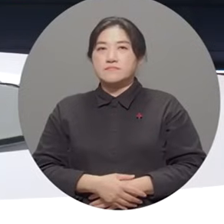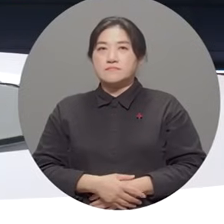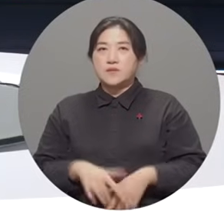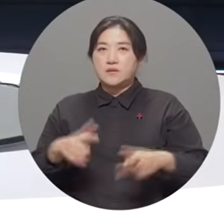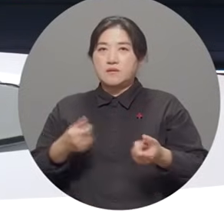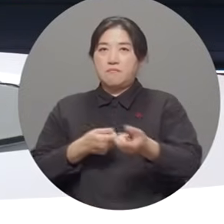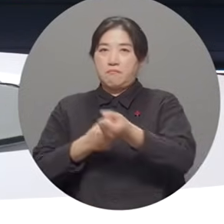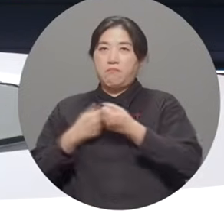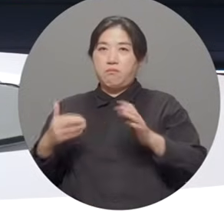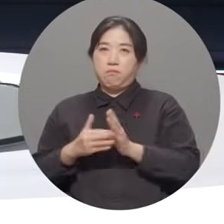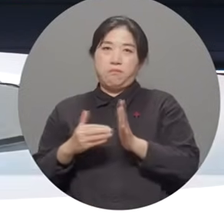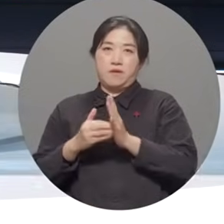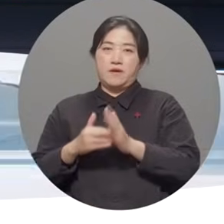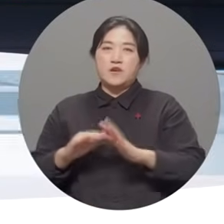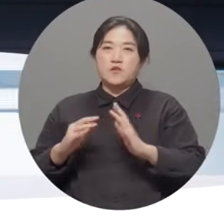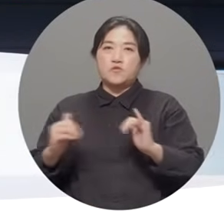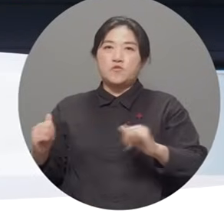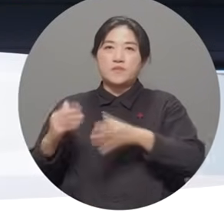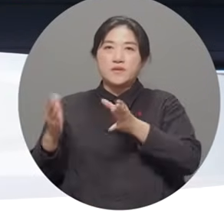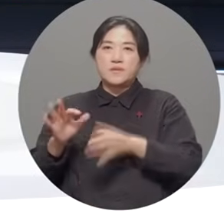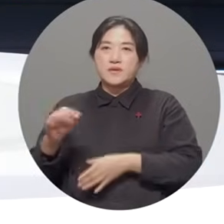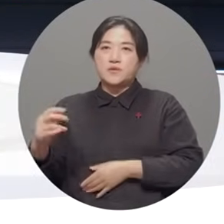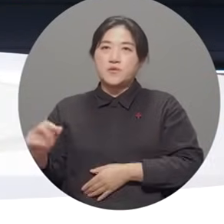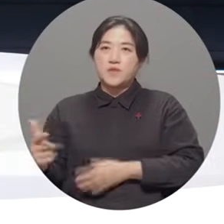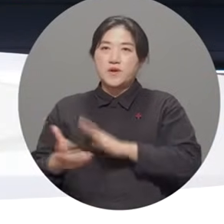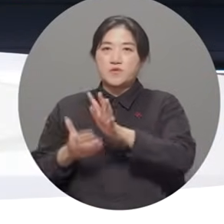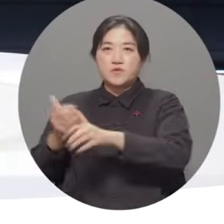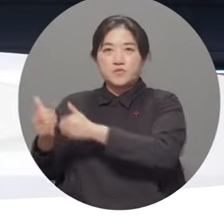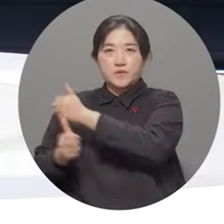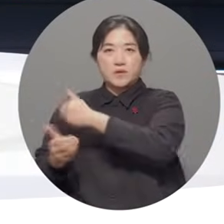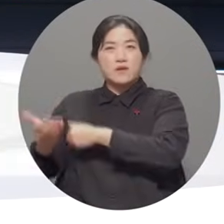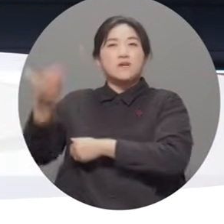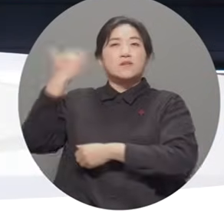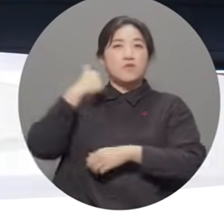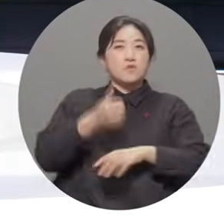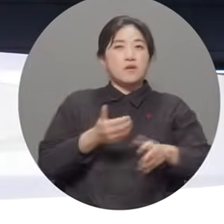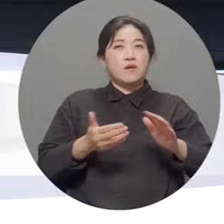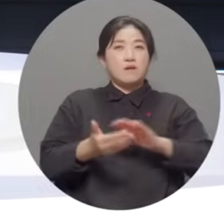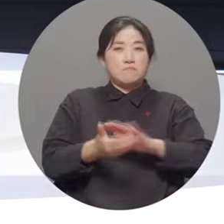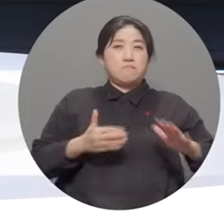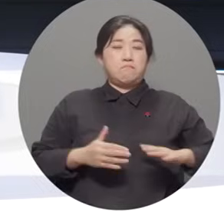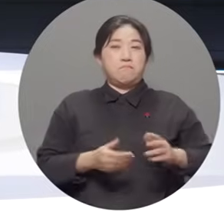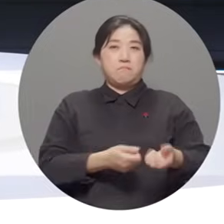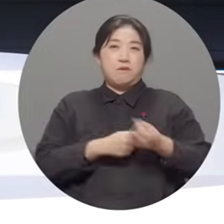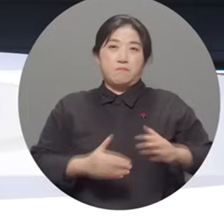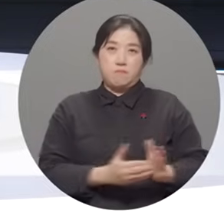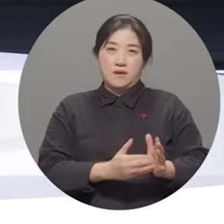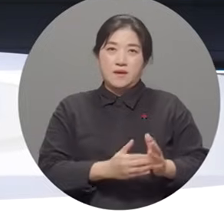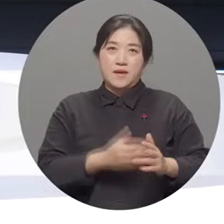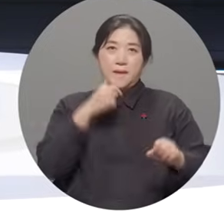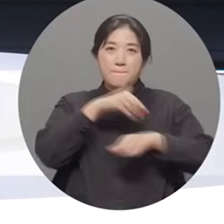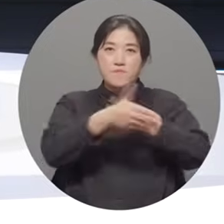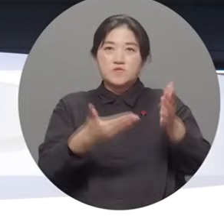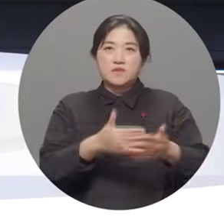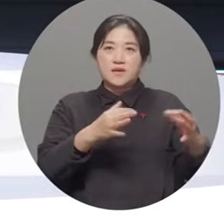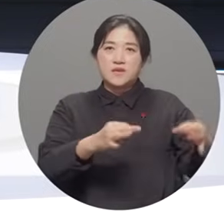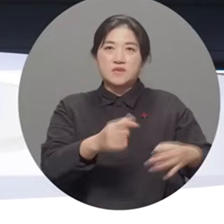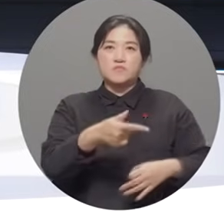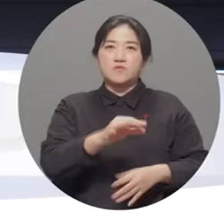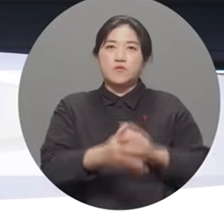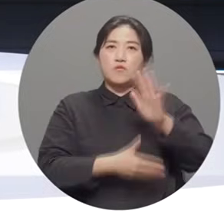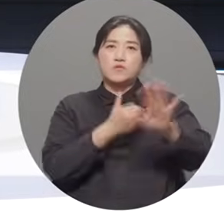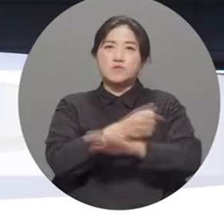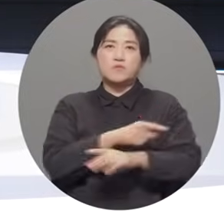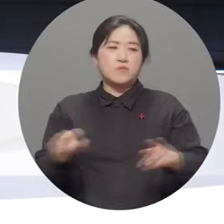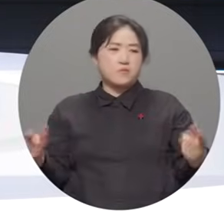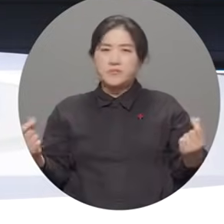이렇게 조기 종료된 국민의힘 이뇨한 혁신위원회는 앞서 조기 종료로 끝난 민주당 김은견 혁신위와 유사하다는 평가가